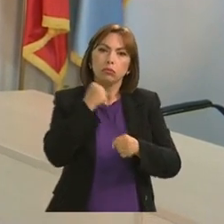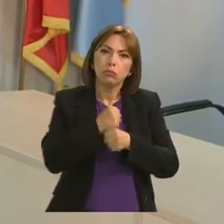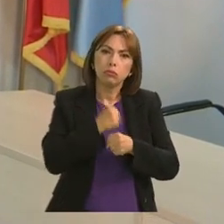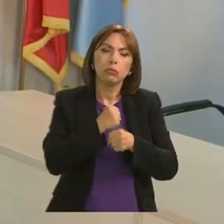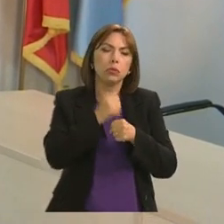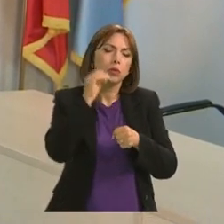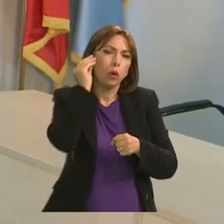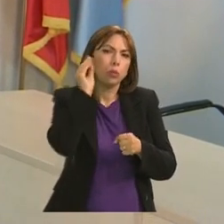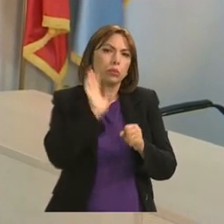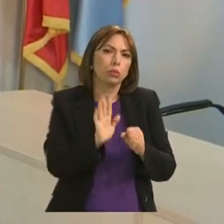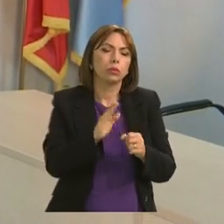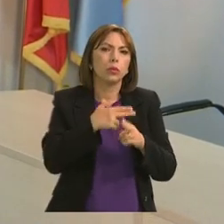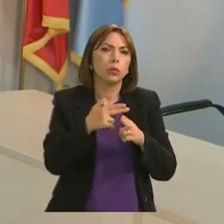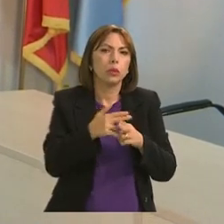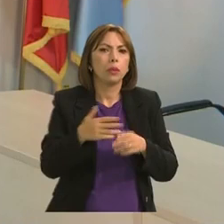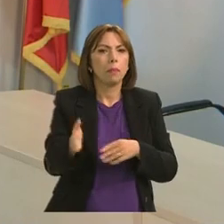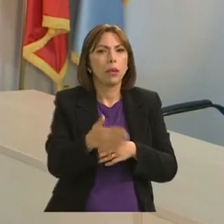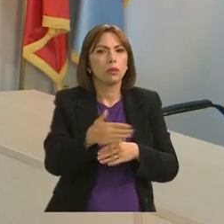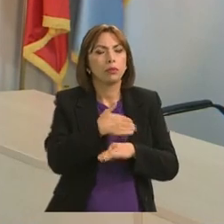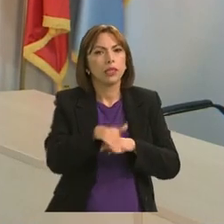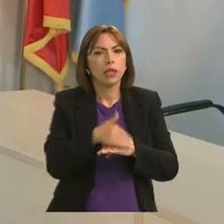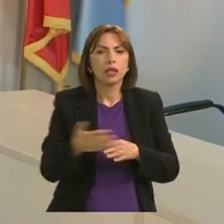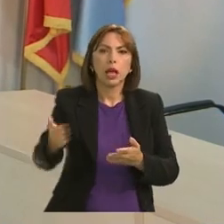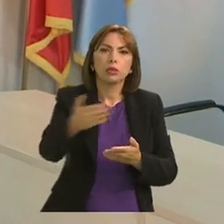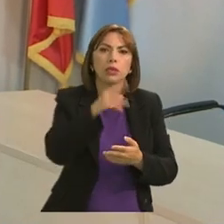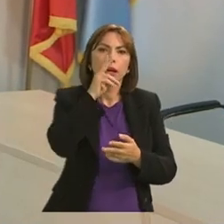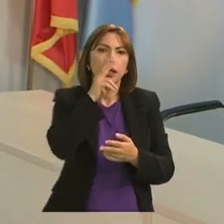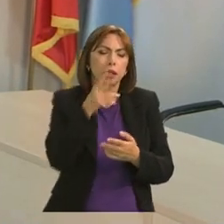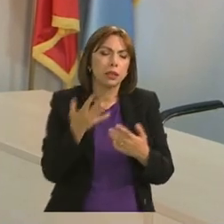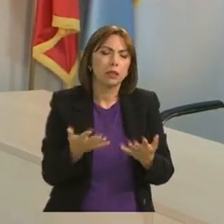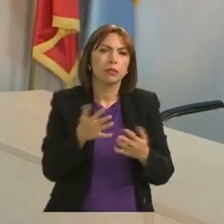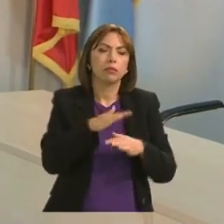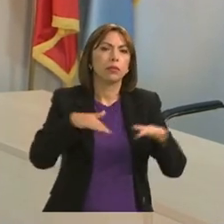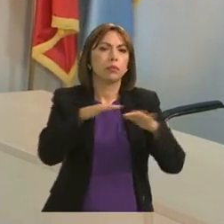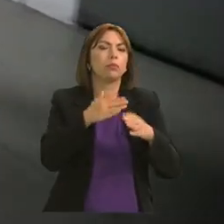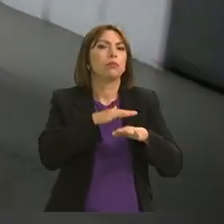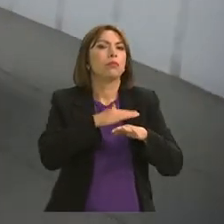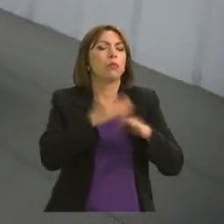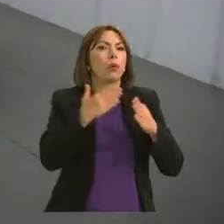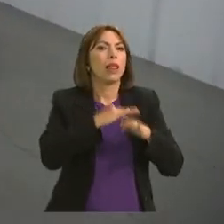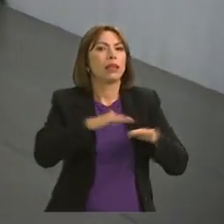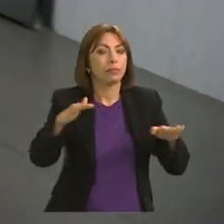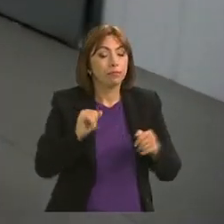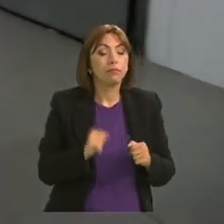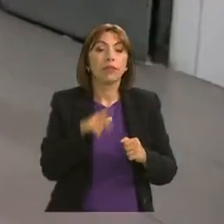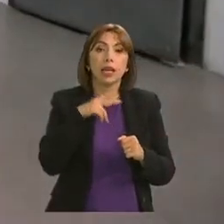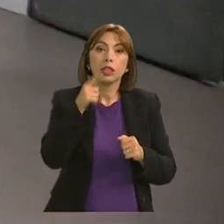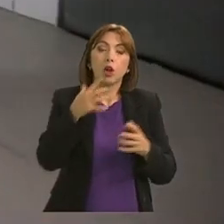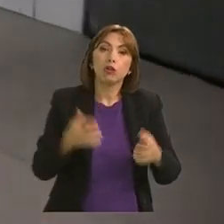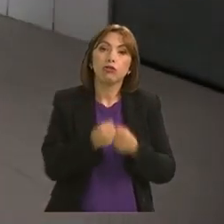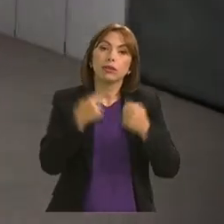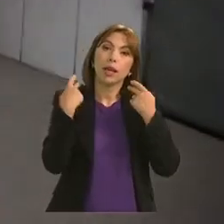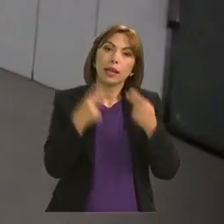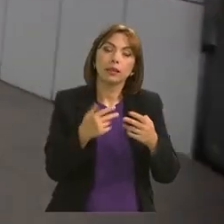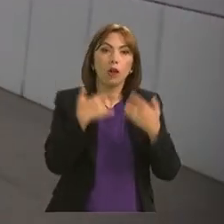muncile specifice salubrizării, măturat stradal, adunatul hârtiilor pe domeniul public. Este o șansă la reintegrare ce a